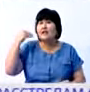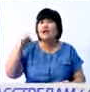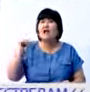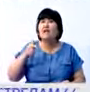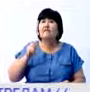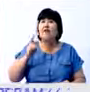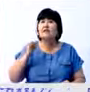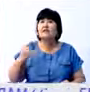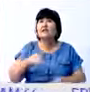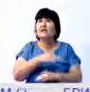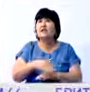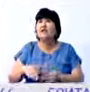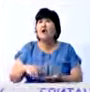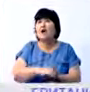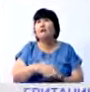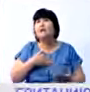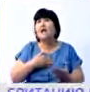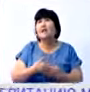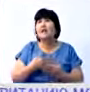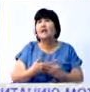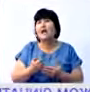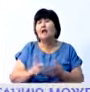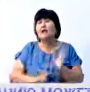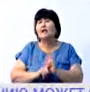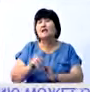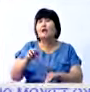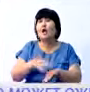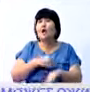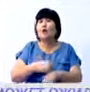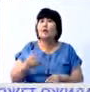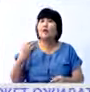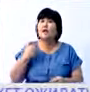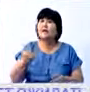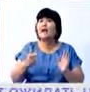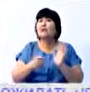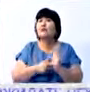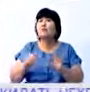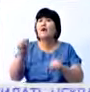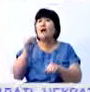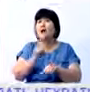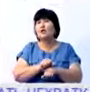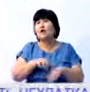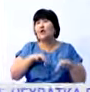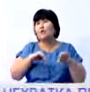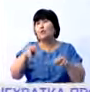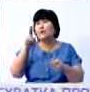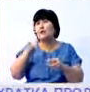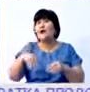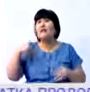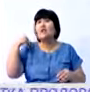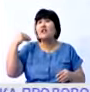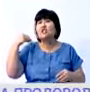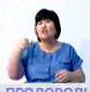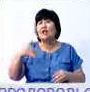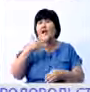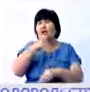таджикско-афганской границе, общественные деятели. Стартовали из Кукшетау, Кызылорда – это седьмая остановка. Пробег будет завершен в Таджикистане,